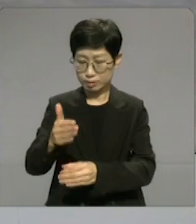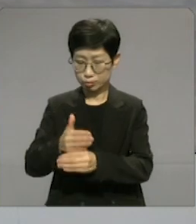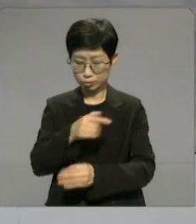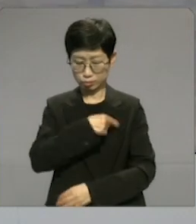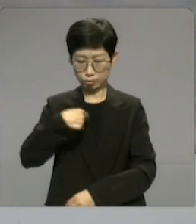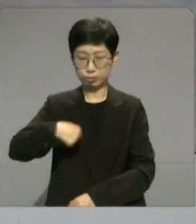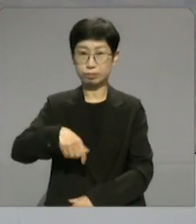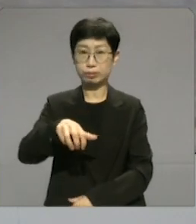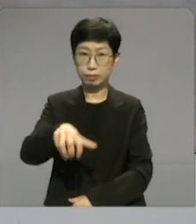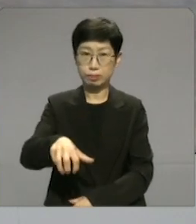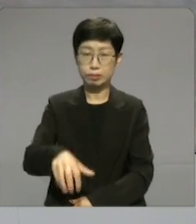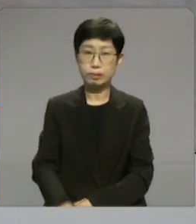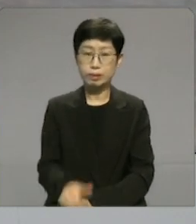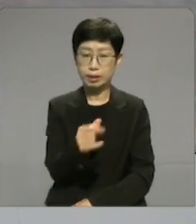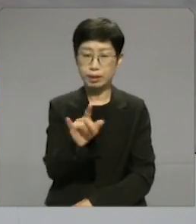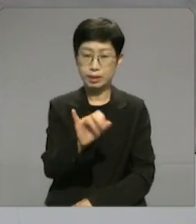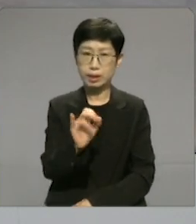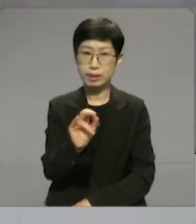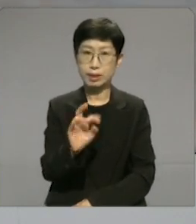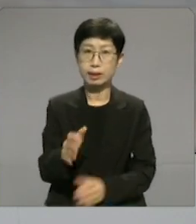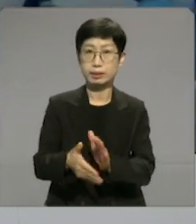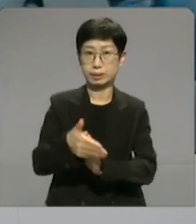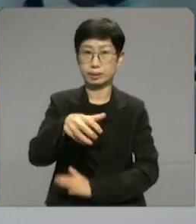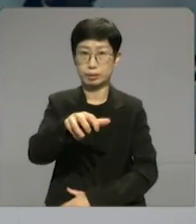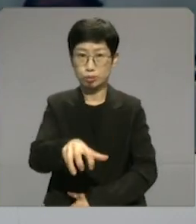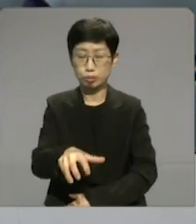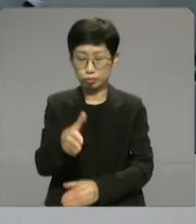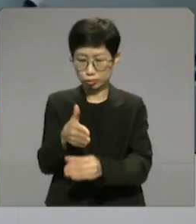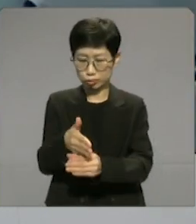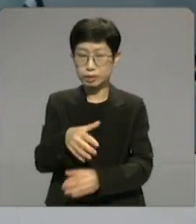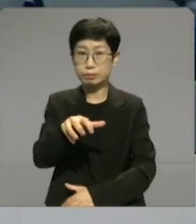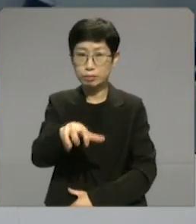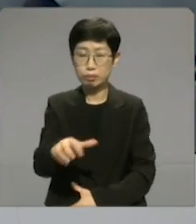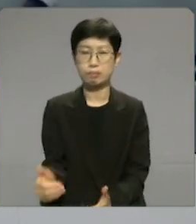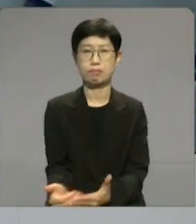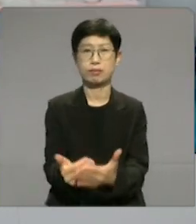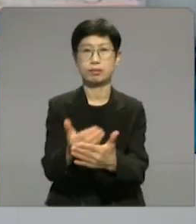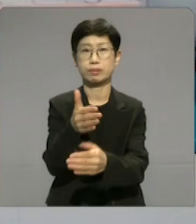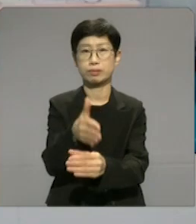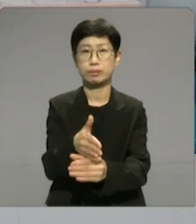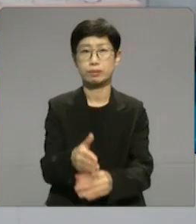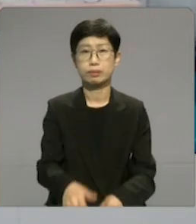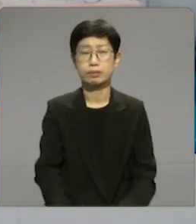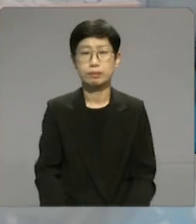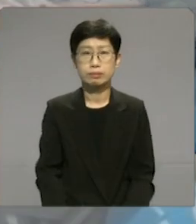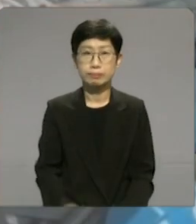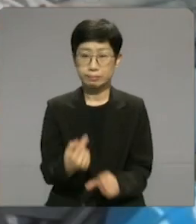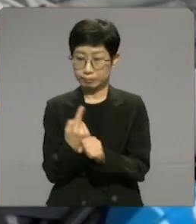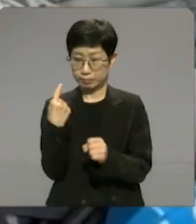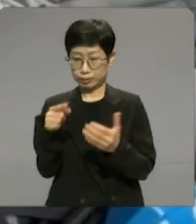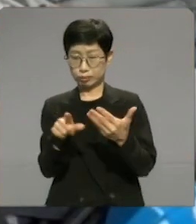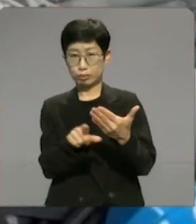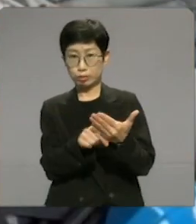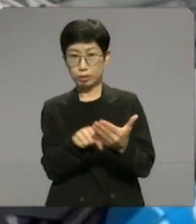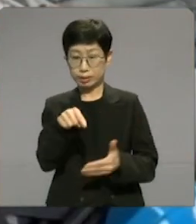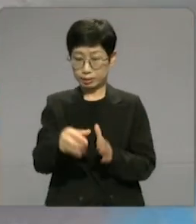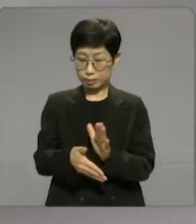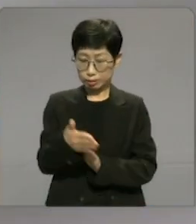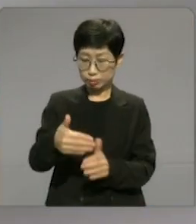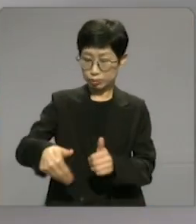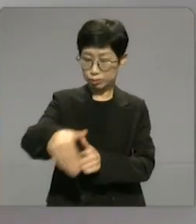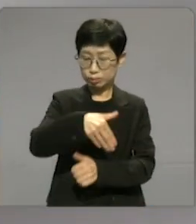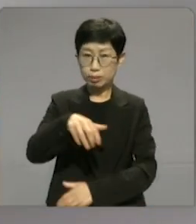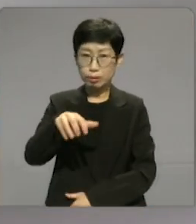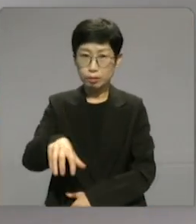중국에서 상둥성 하이양시가 우주산업의 중심지로 떠오르고 있습니다. 지난해 9월 하이양시 인근에서